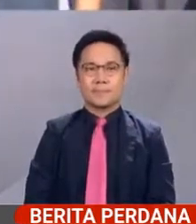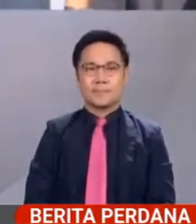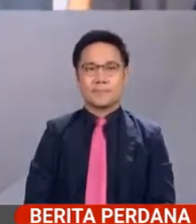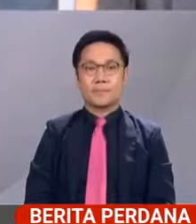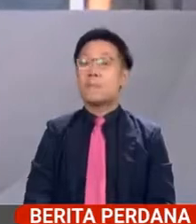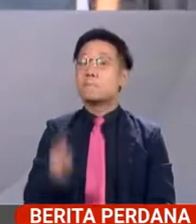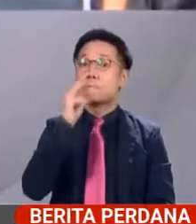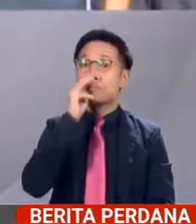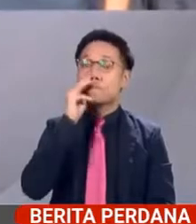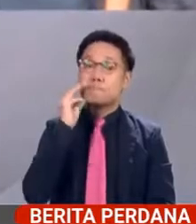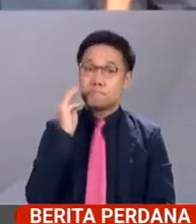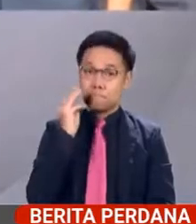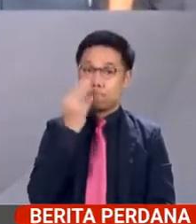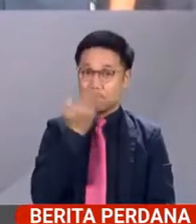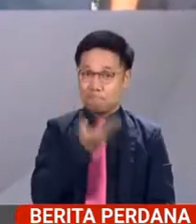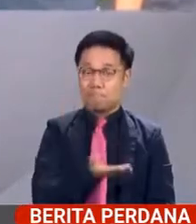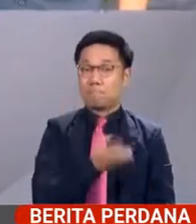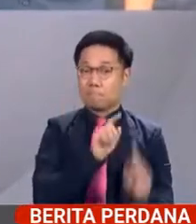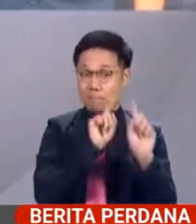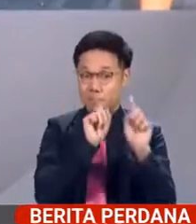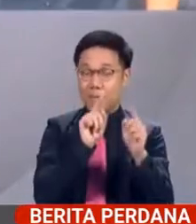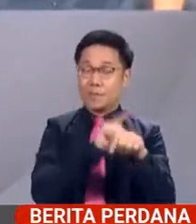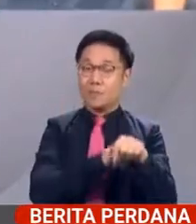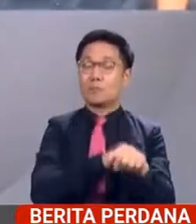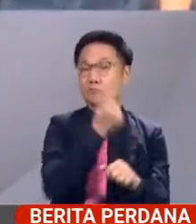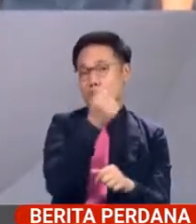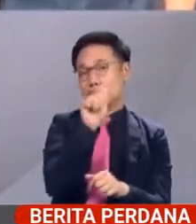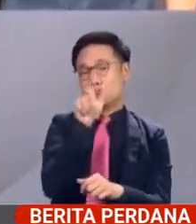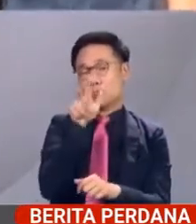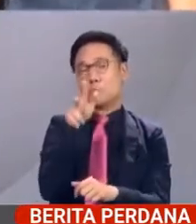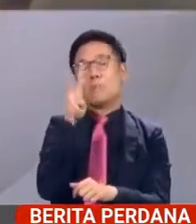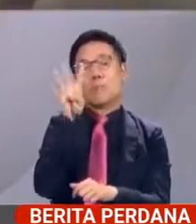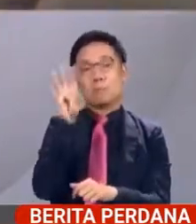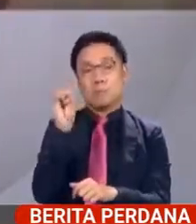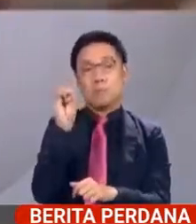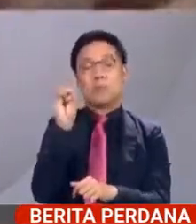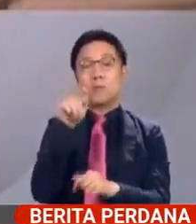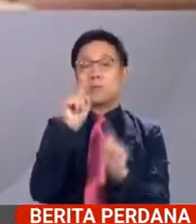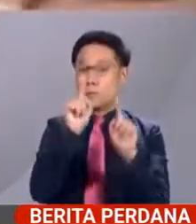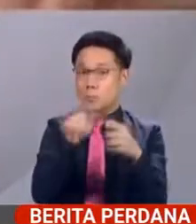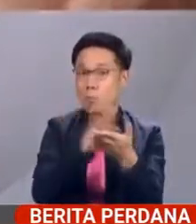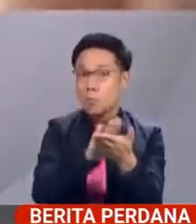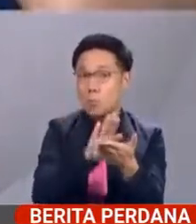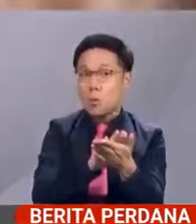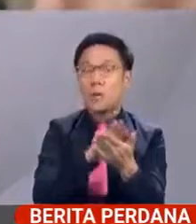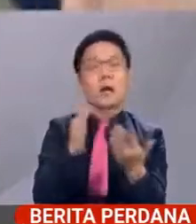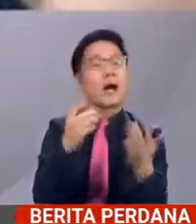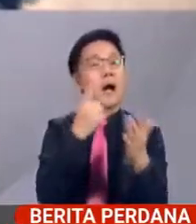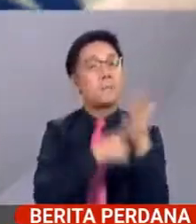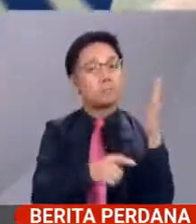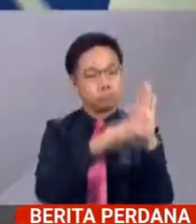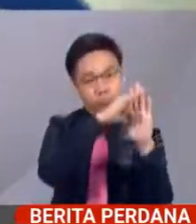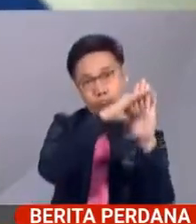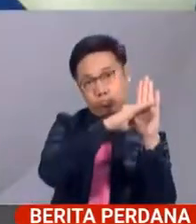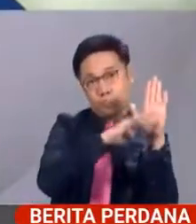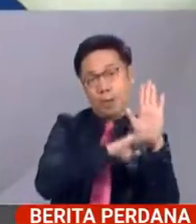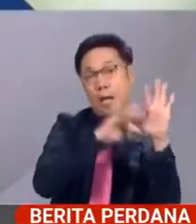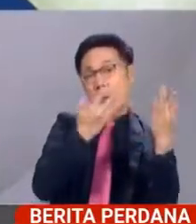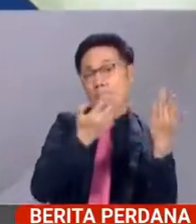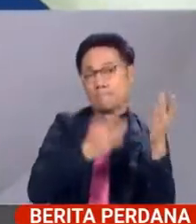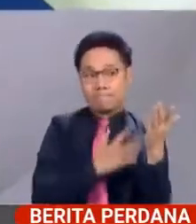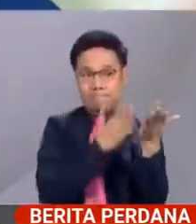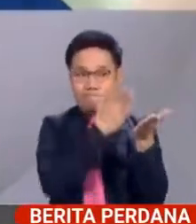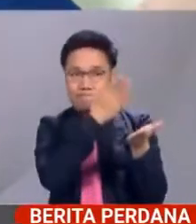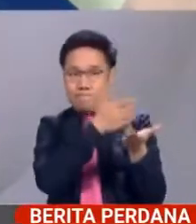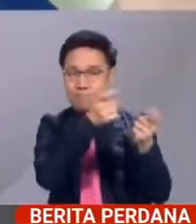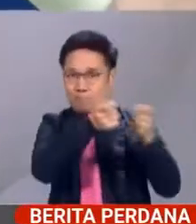Tan Sri Muhyiddin yang tiba pukul 9.30 pagi diberi taklimat oleh pihak sekolah berhubung peraturan dan prosedur keselamatan pencegahan